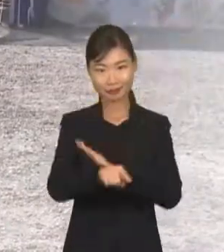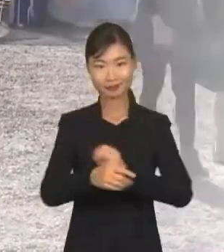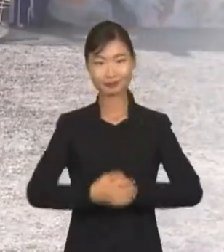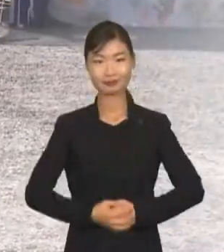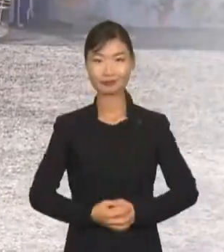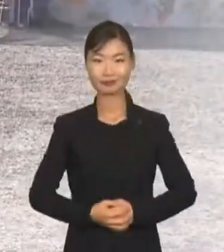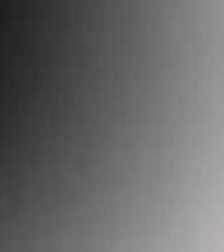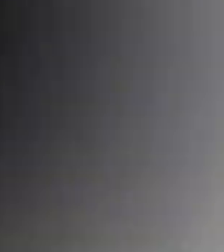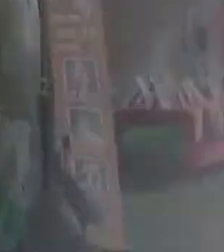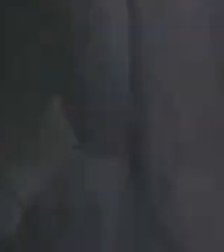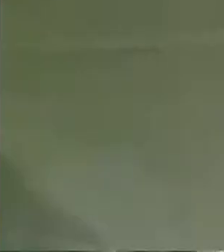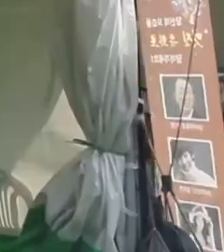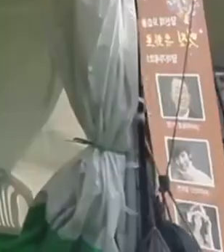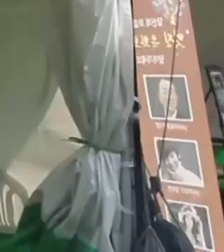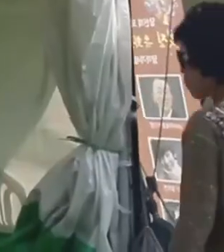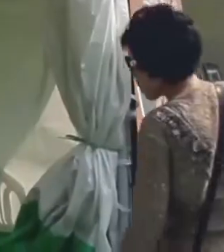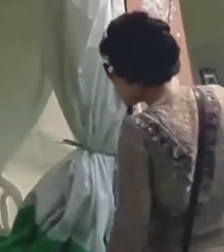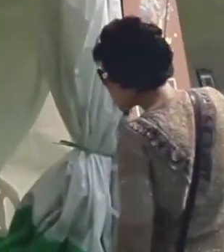나서봤는데요.